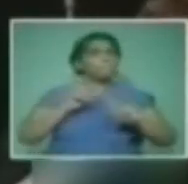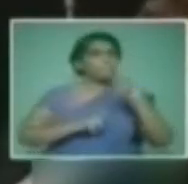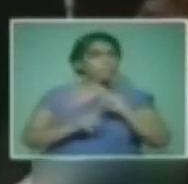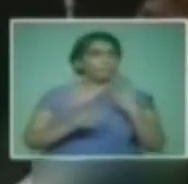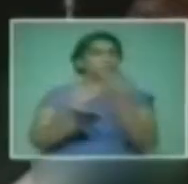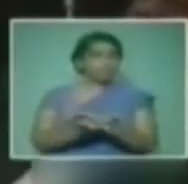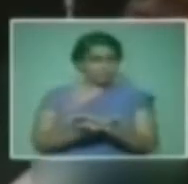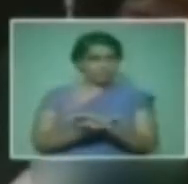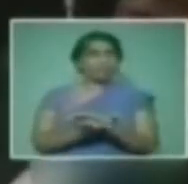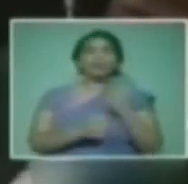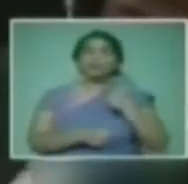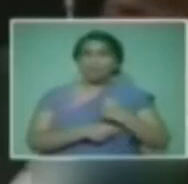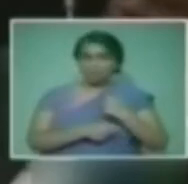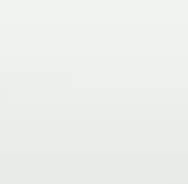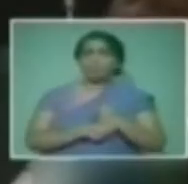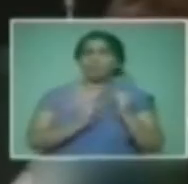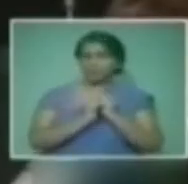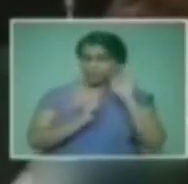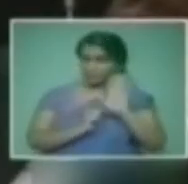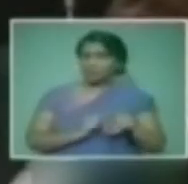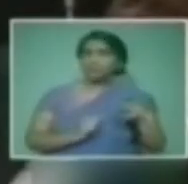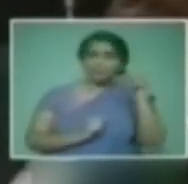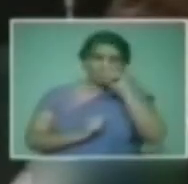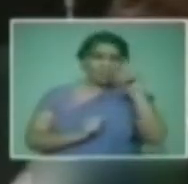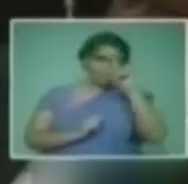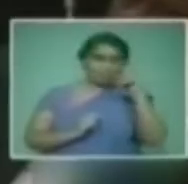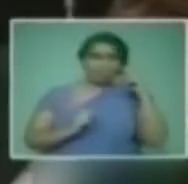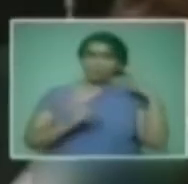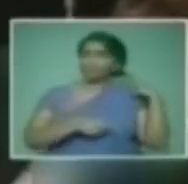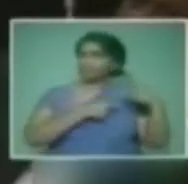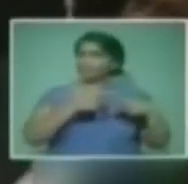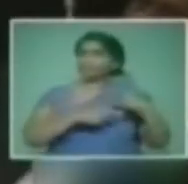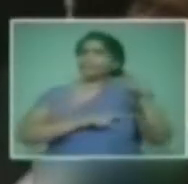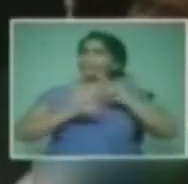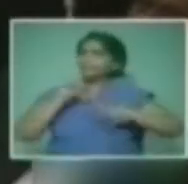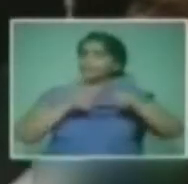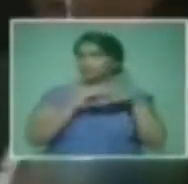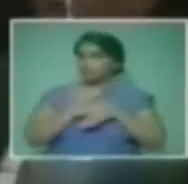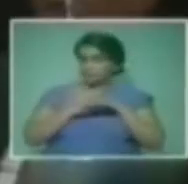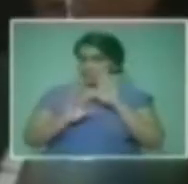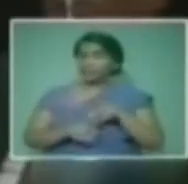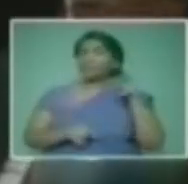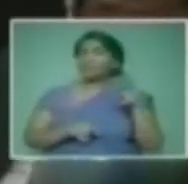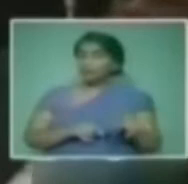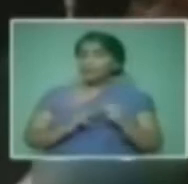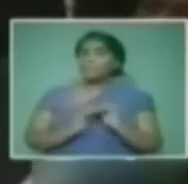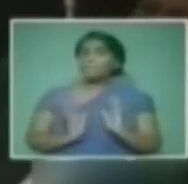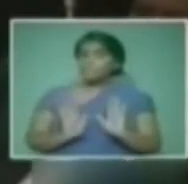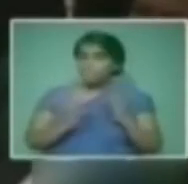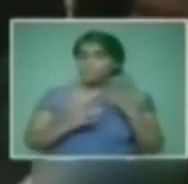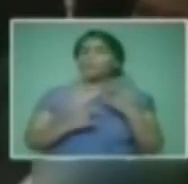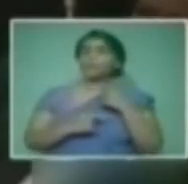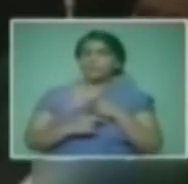அரசாங்கத்தினால் பாராளுமன்றத்தில் சமர்ப்பிக்கப்பட்டது. இதில் தனிப்பட்ட உறுப்பினர்களின் கருத்துக்களும் உள்ளடக்கப்பட்டு 22வது அரசியலமைப்பு திருத்தம் தொடர்பான